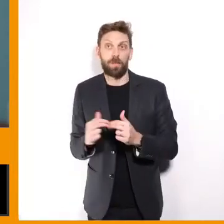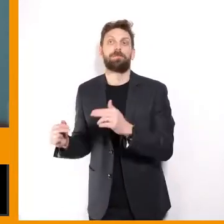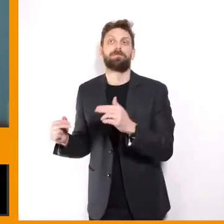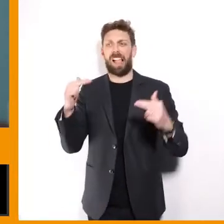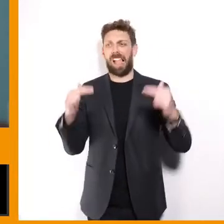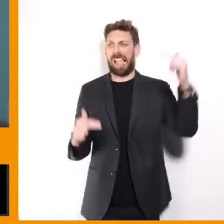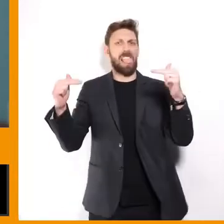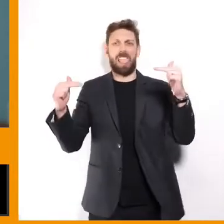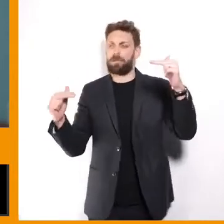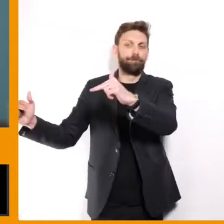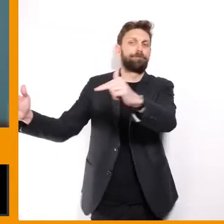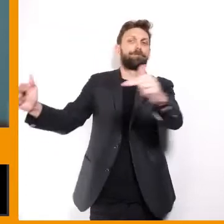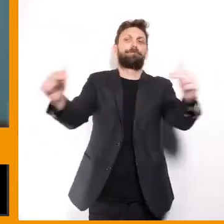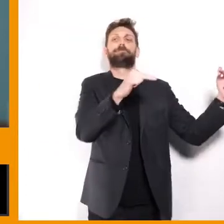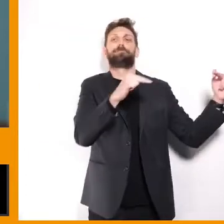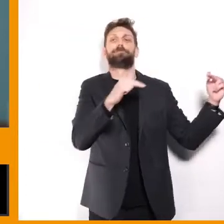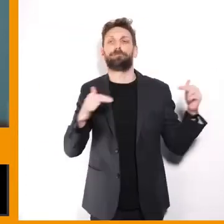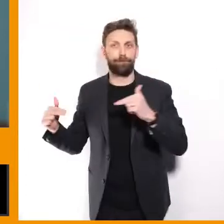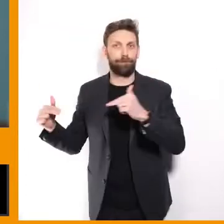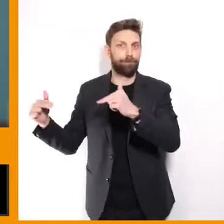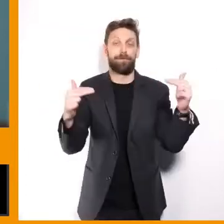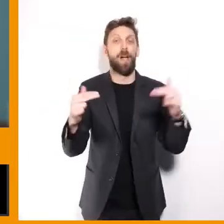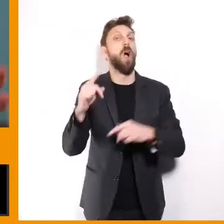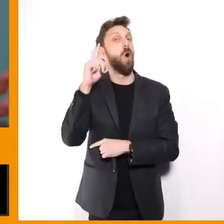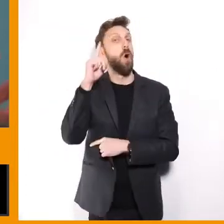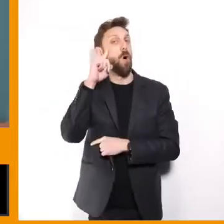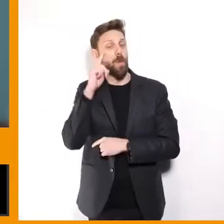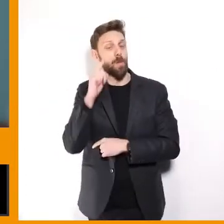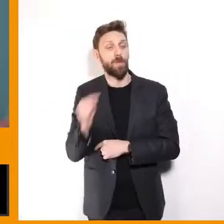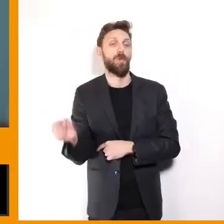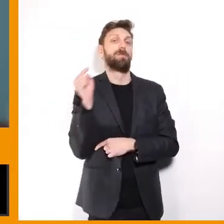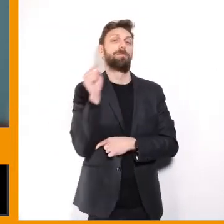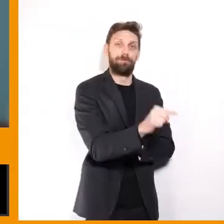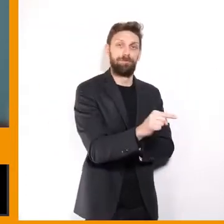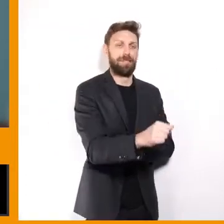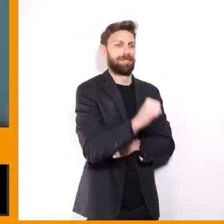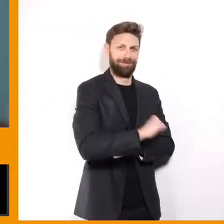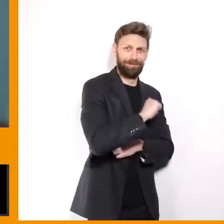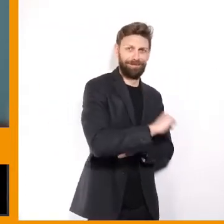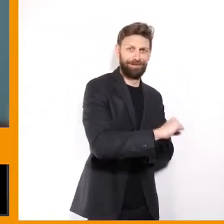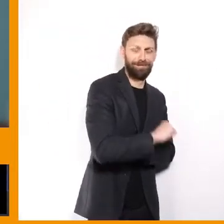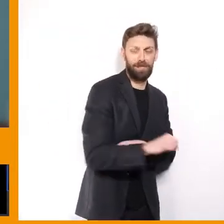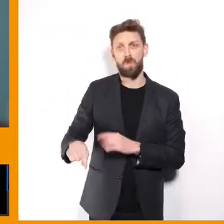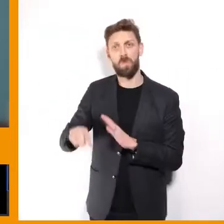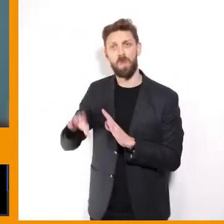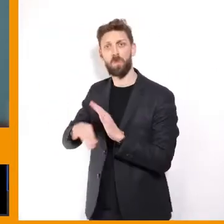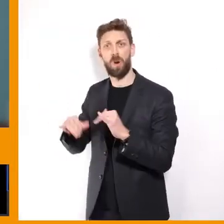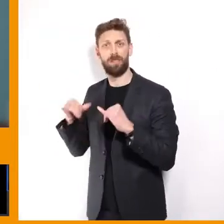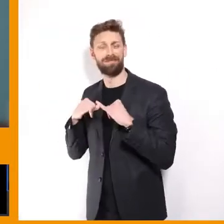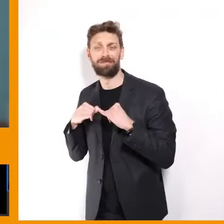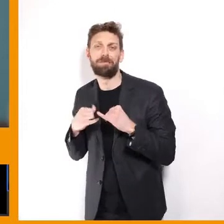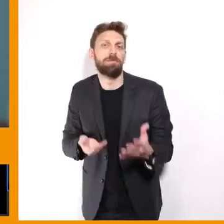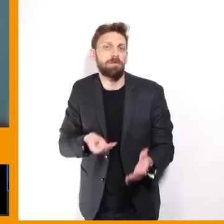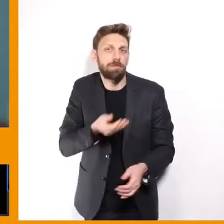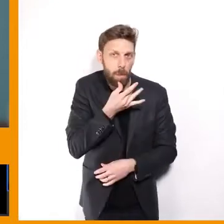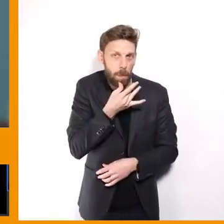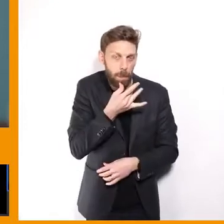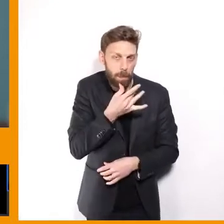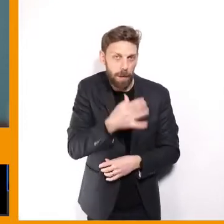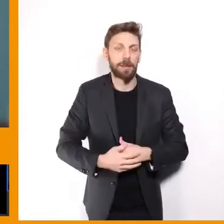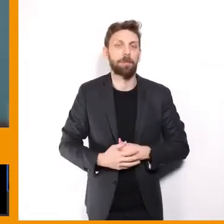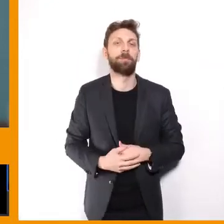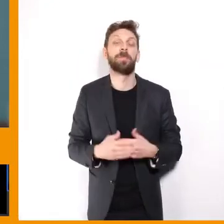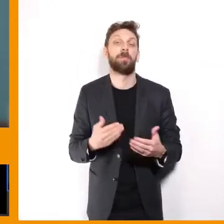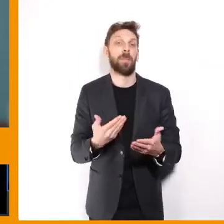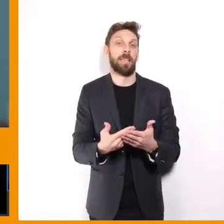les politiques, parce qu'il n'est pas question qu'il y ait un département dans lequel on fasse beaucoup plus et un département dans lequel on fasse beaucoup moins. Et ça,